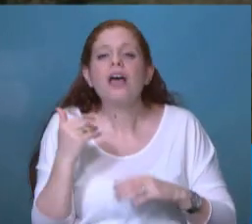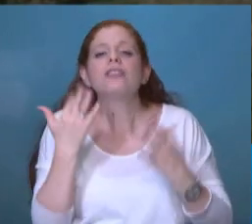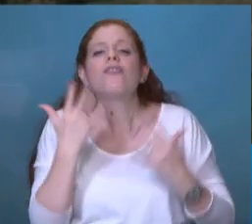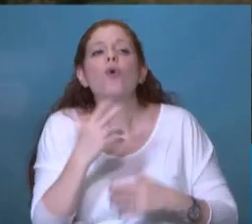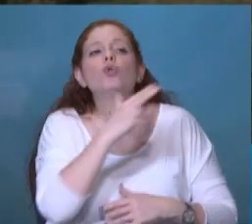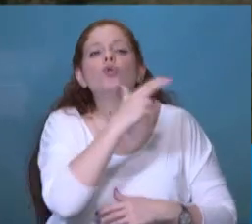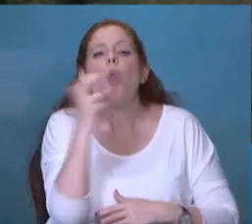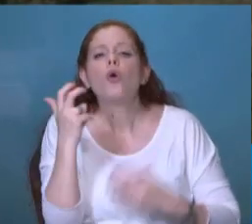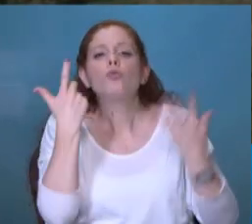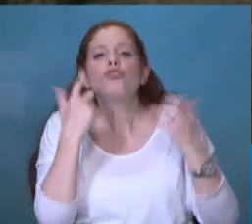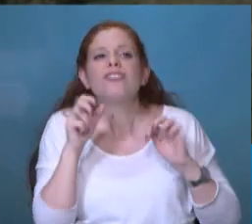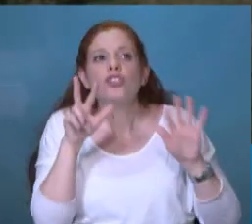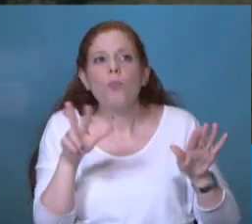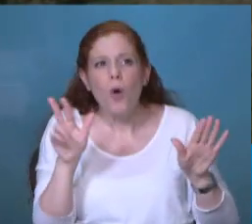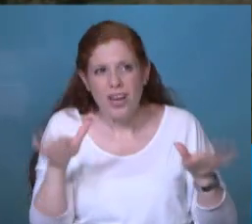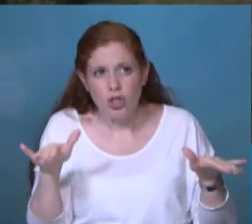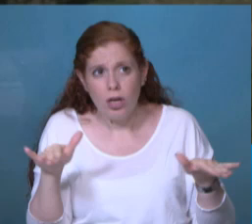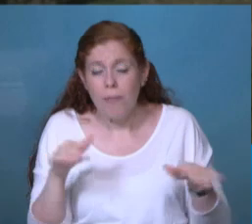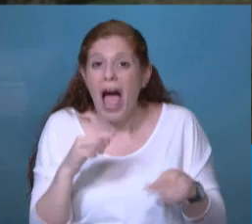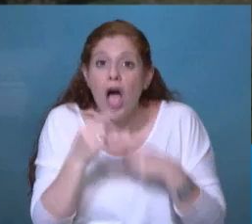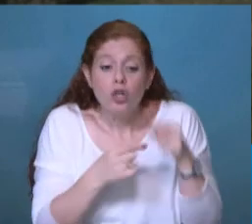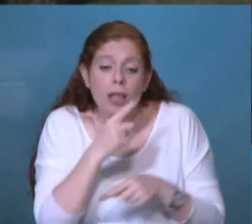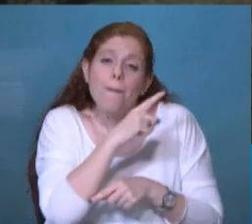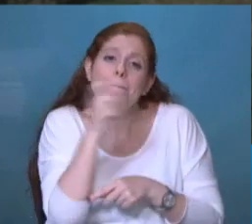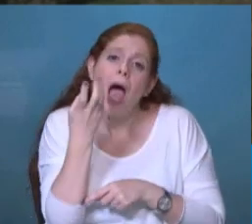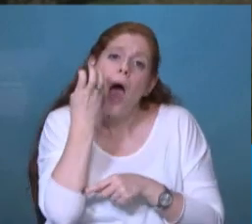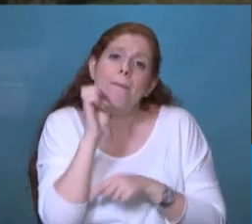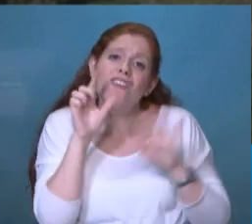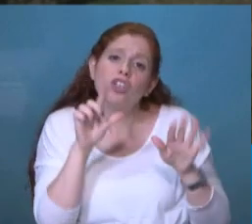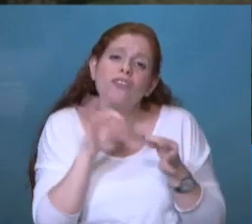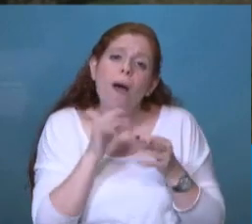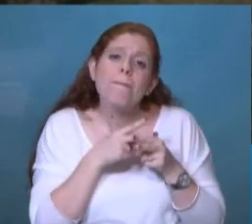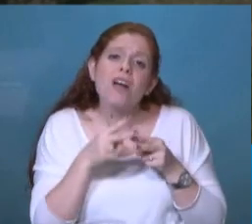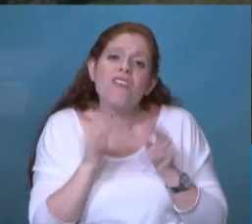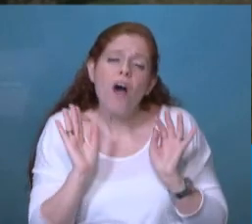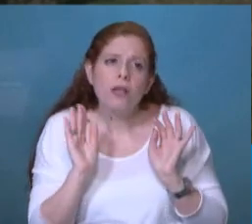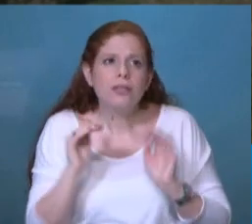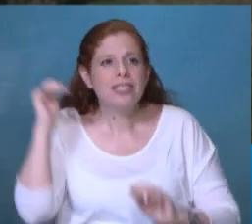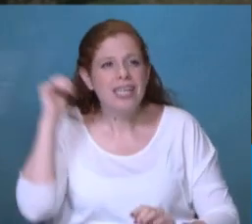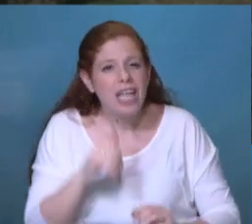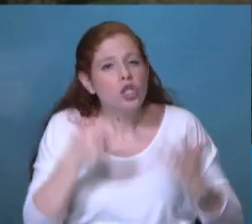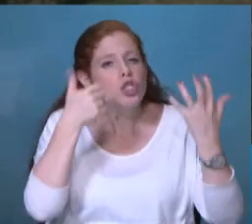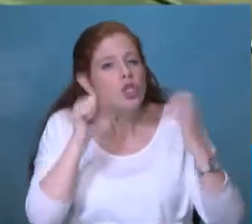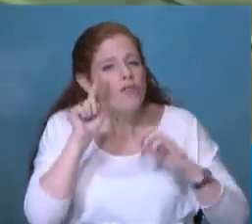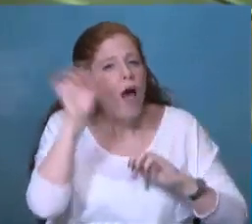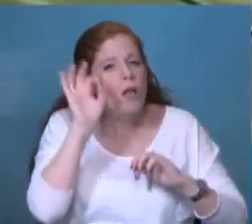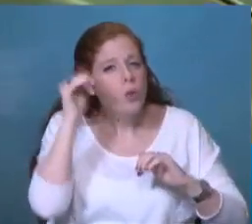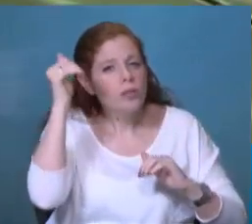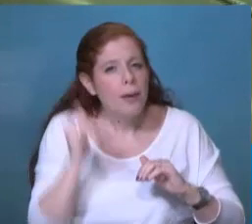378 נשרים, השנה נצפו כבר 147 נשרים בלבד. מדובר בירידה של 61%.